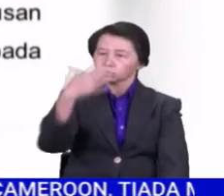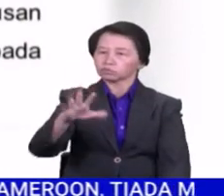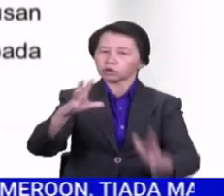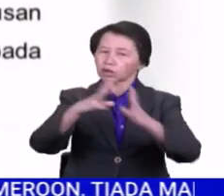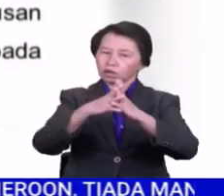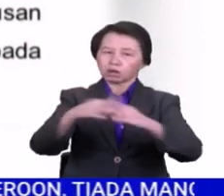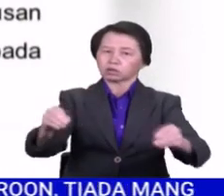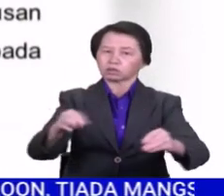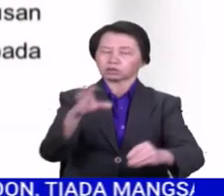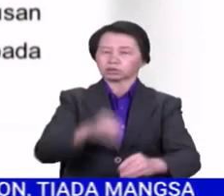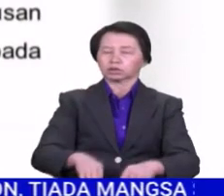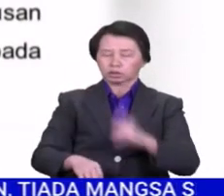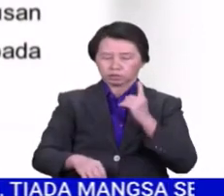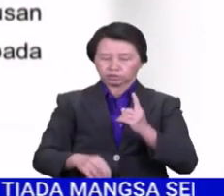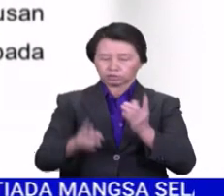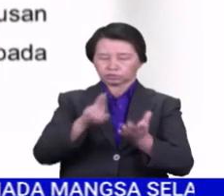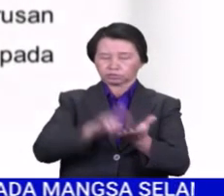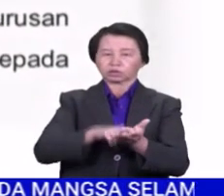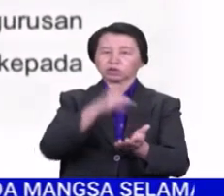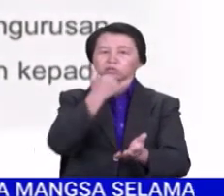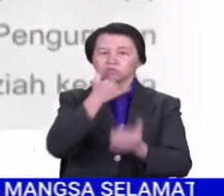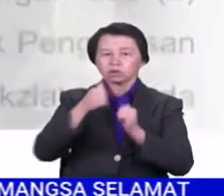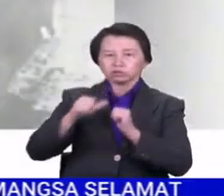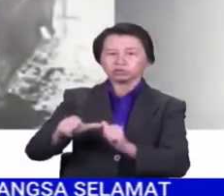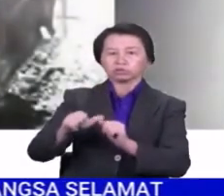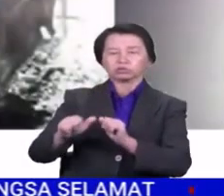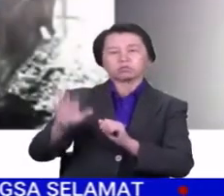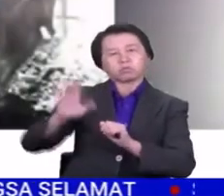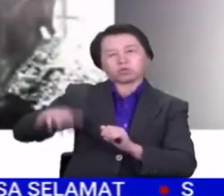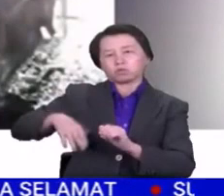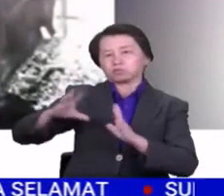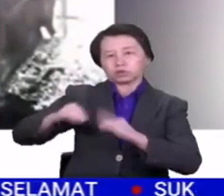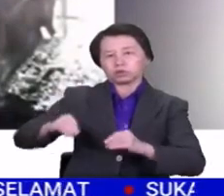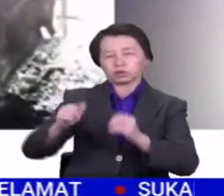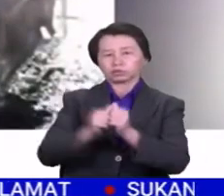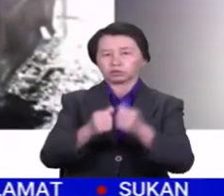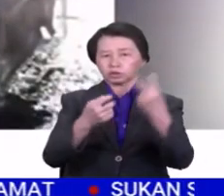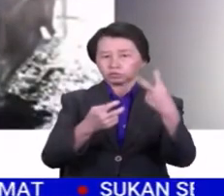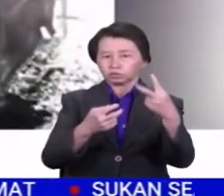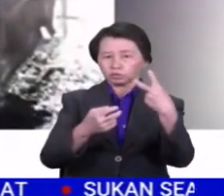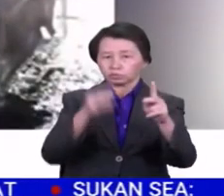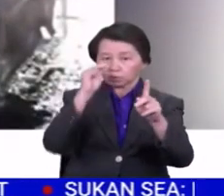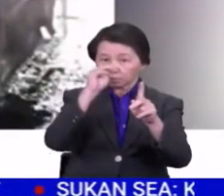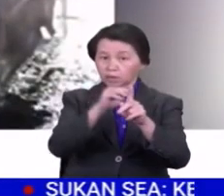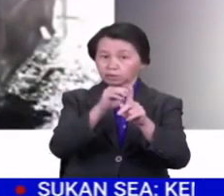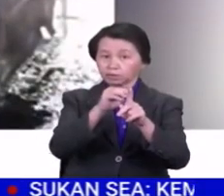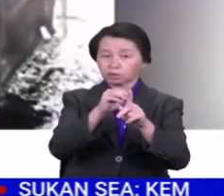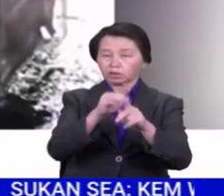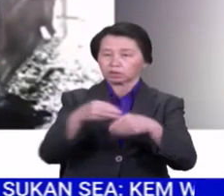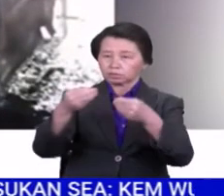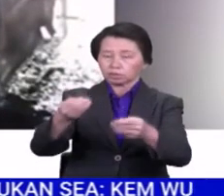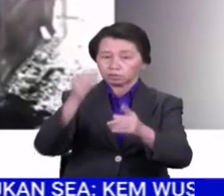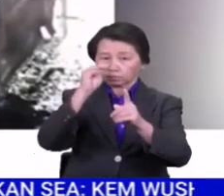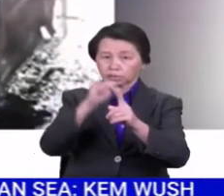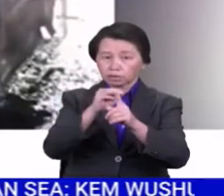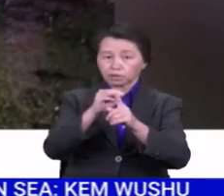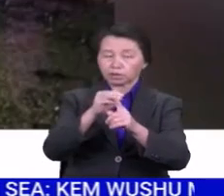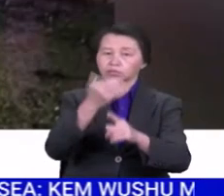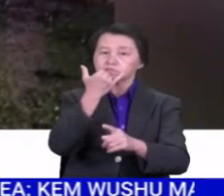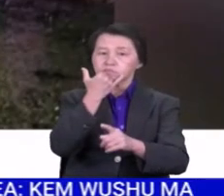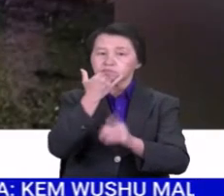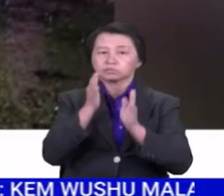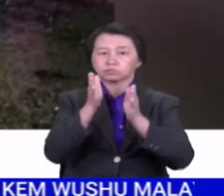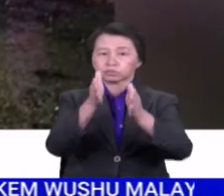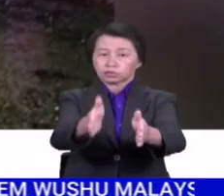telah selesai dan satu record kesalahan masih aktif dengan 12 mata di merit sistem pemberian materi merek